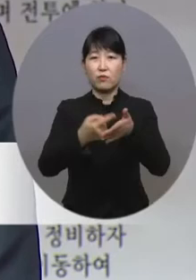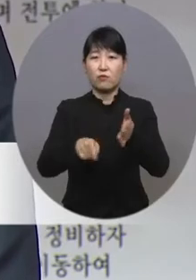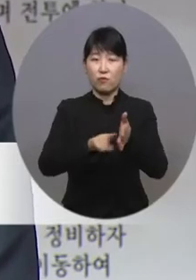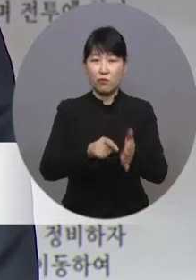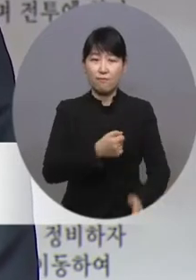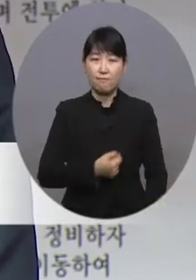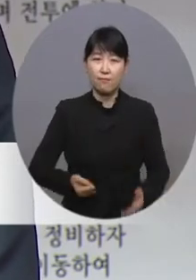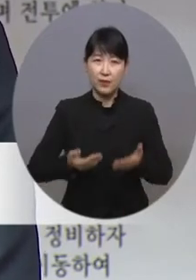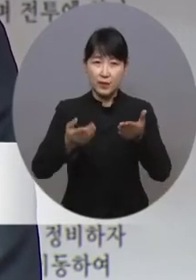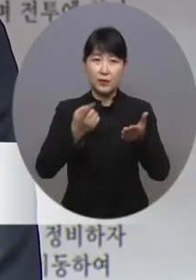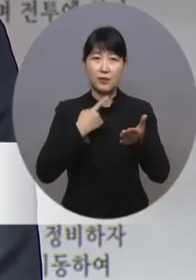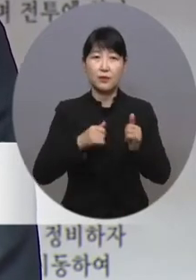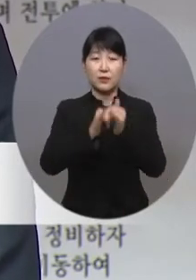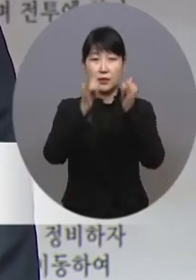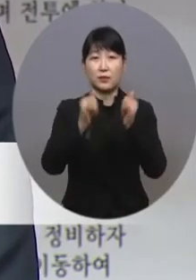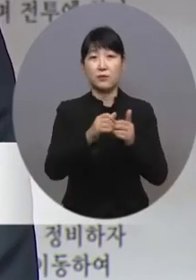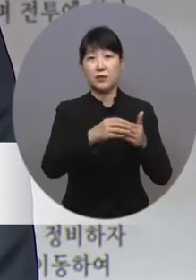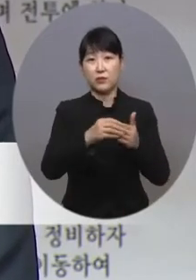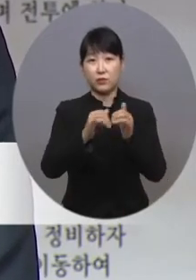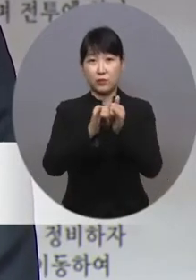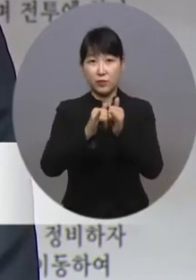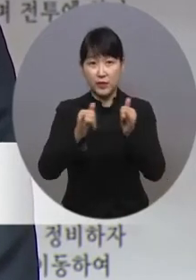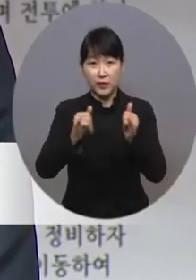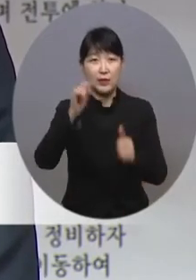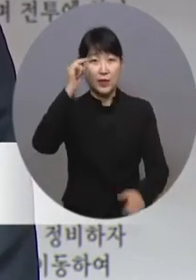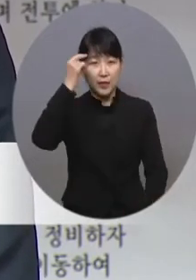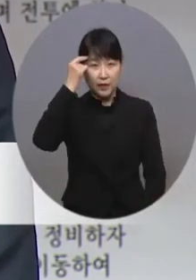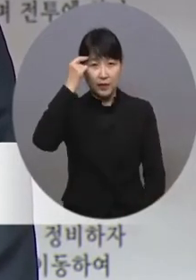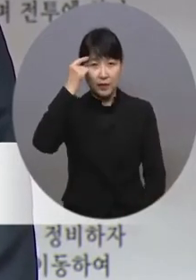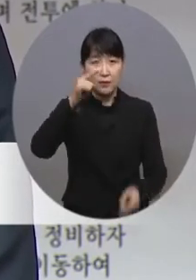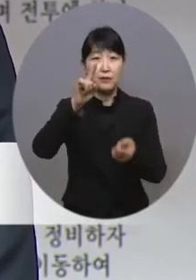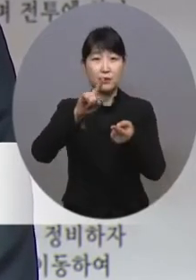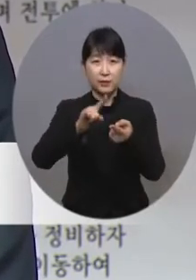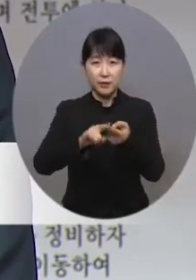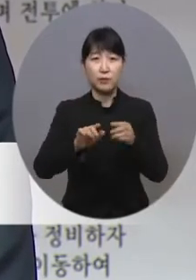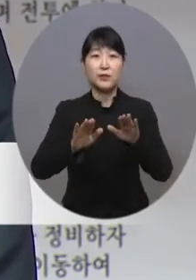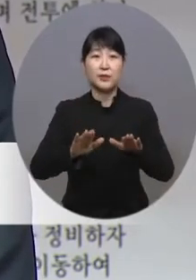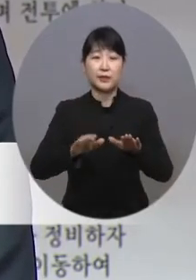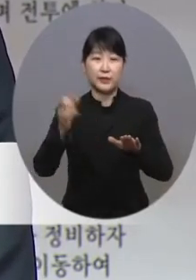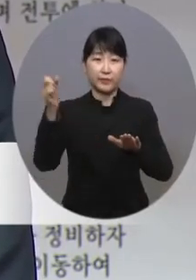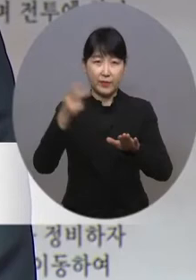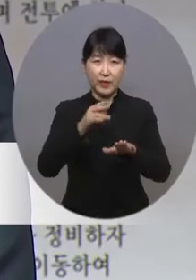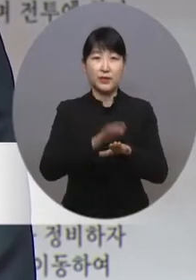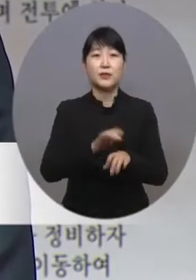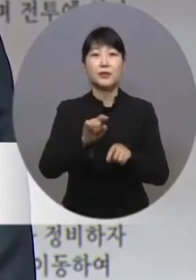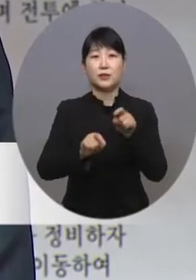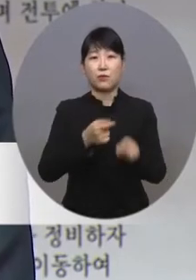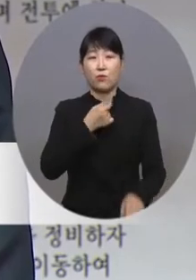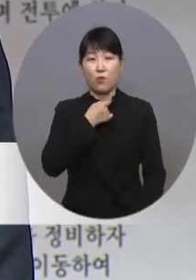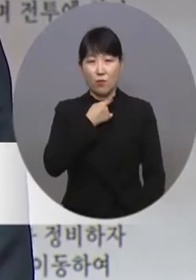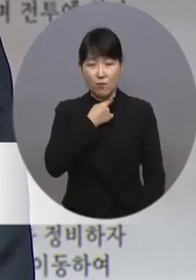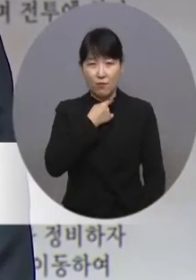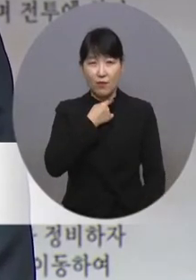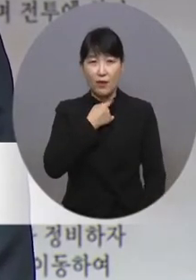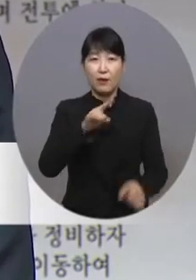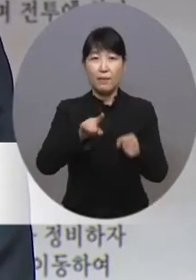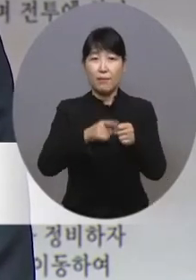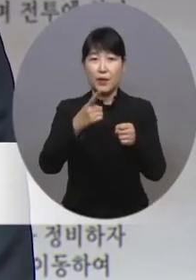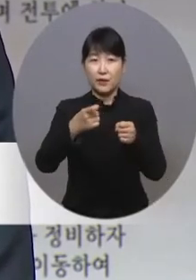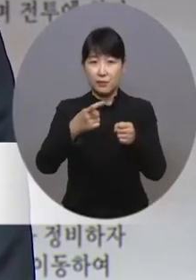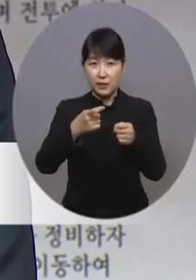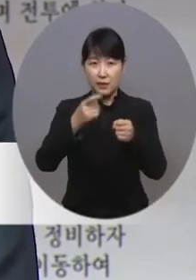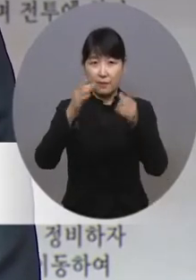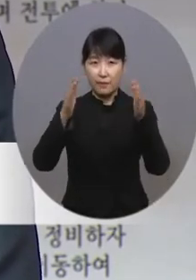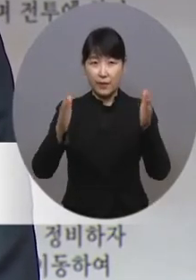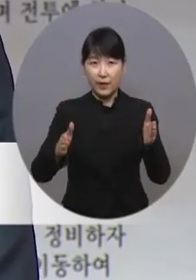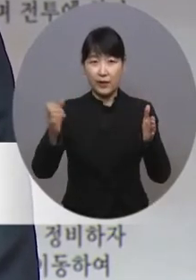헌신했던 사회적 지도자들의 이념을 연대에 다시 실현하고자 111년